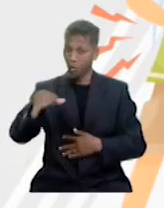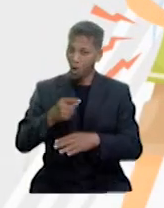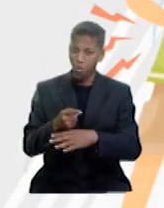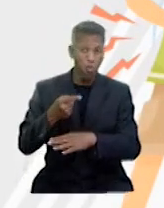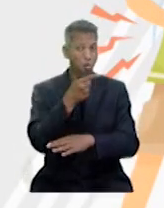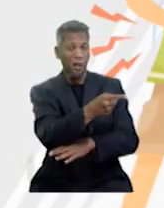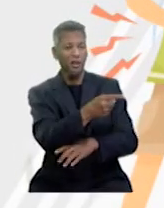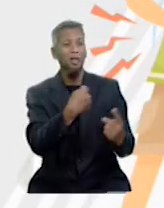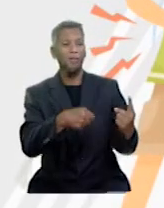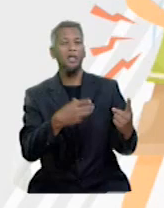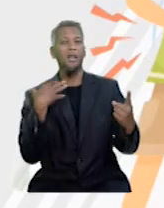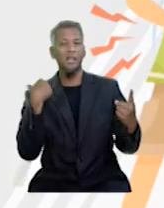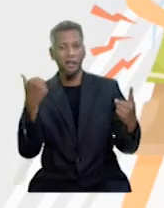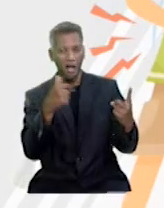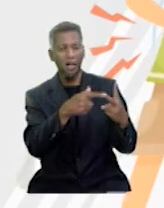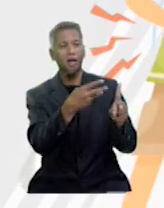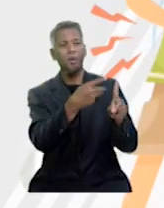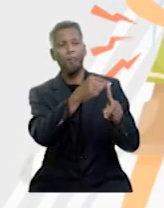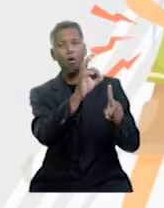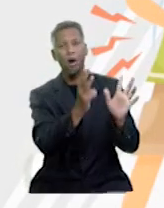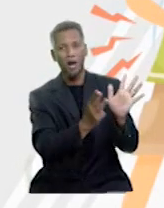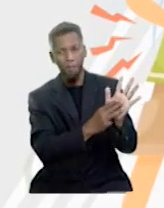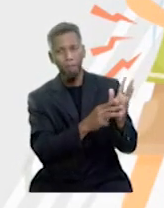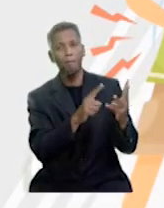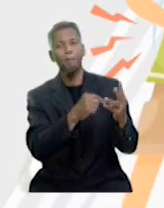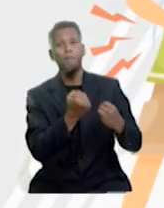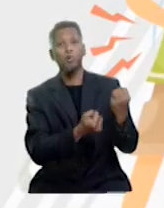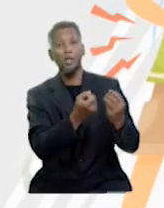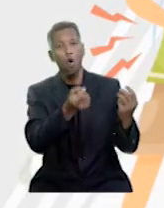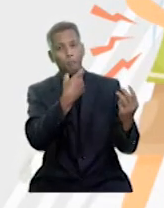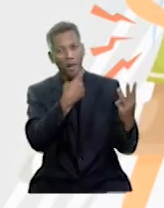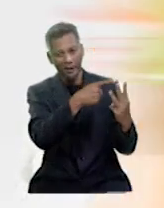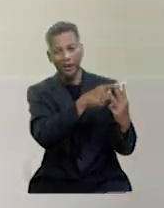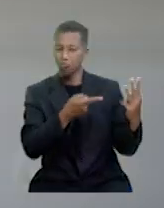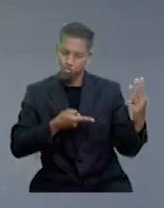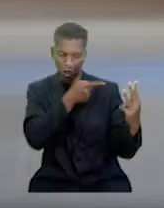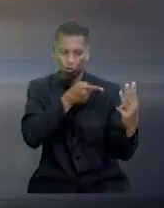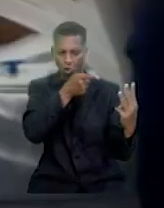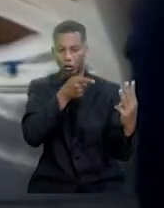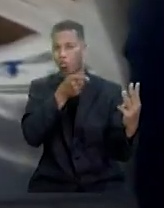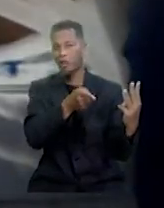farmasi. Di antaranya PT Afi Farma dan PT Universal Pharmaceutical.